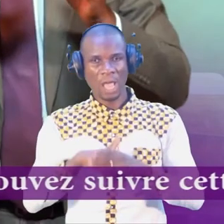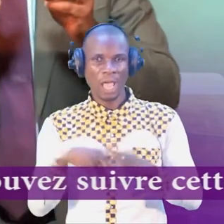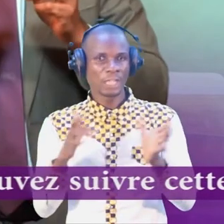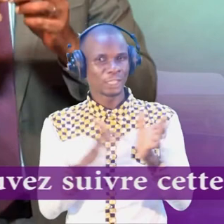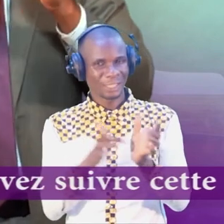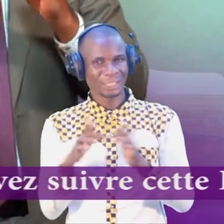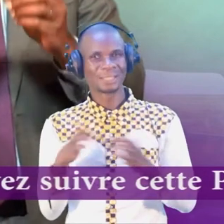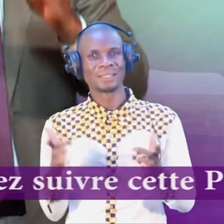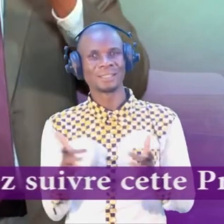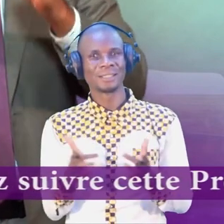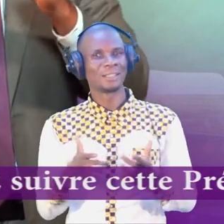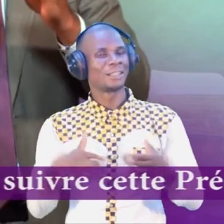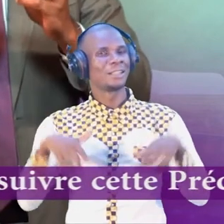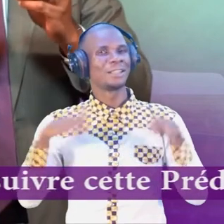zangu,